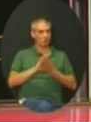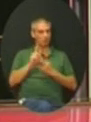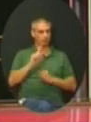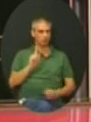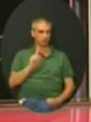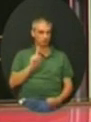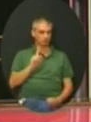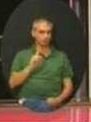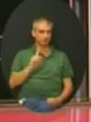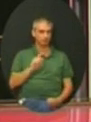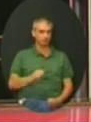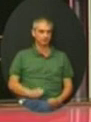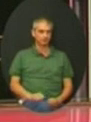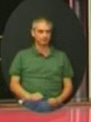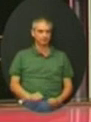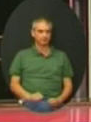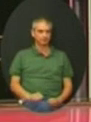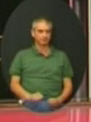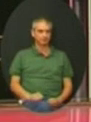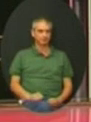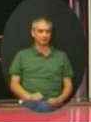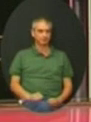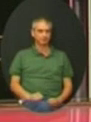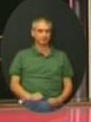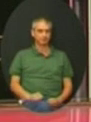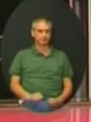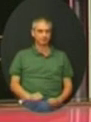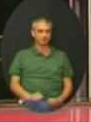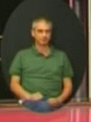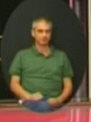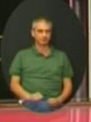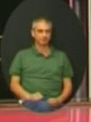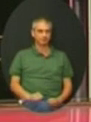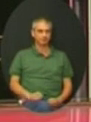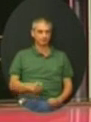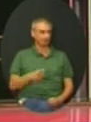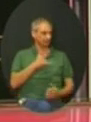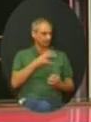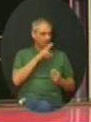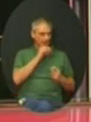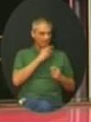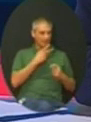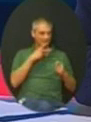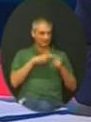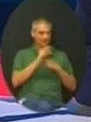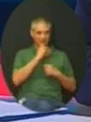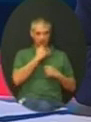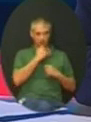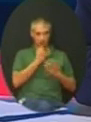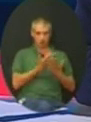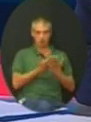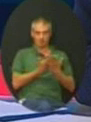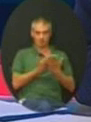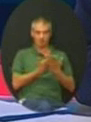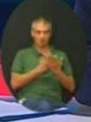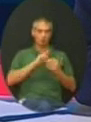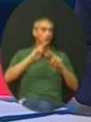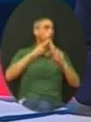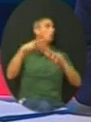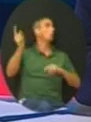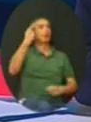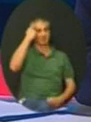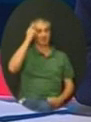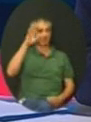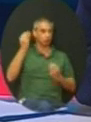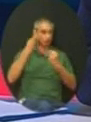פשוט. ולכן גם עשו נכון, וזה באמת... אתה מדבר כרגע על הצנזורה, על העובדה שכל העולם ידע